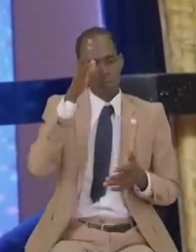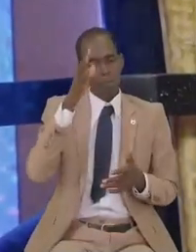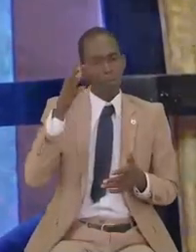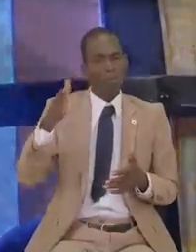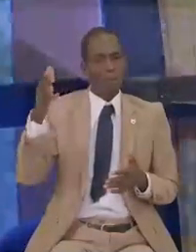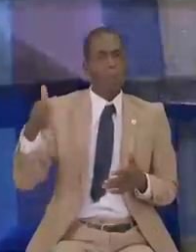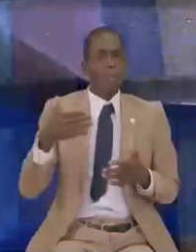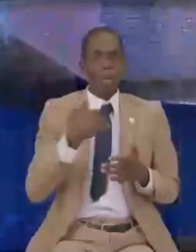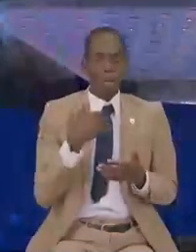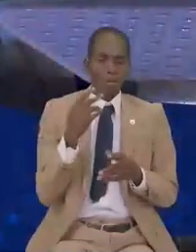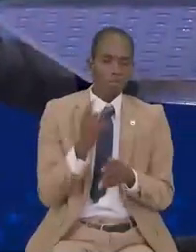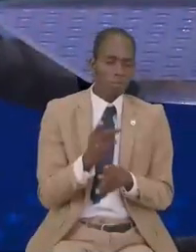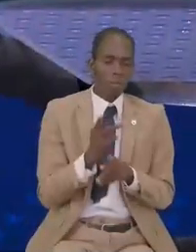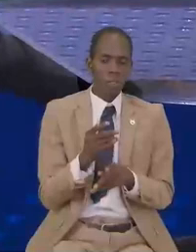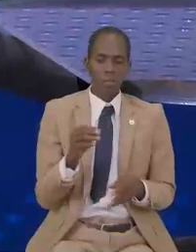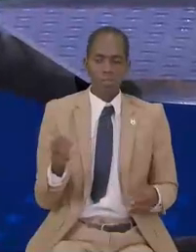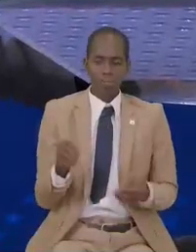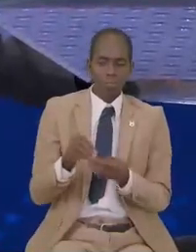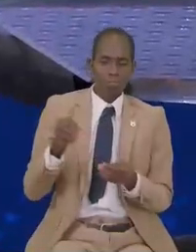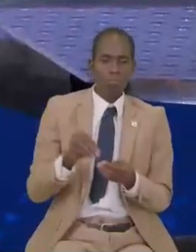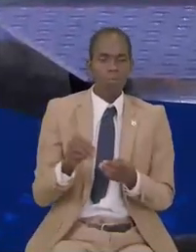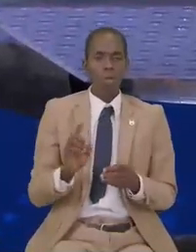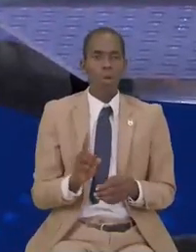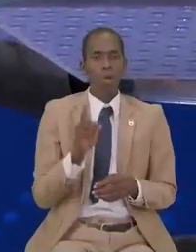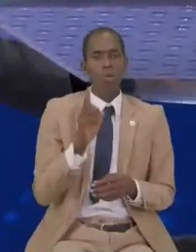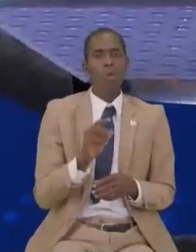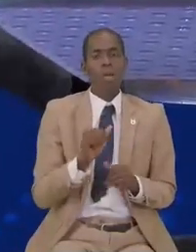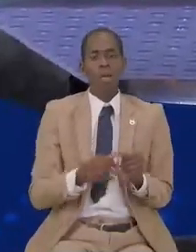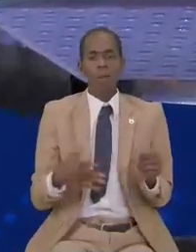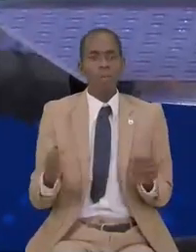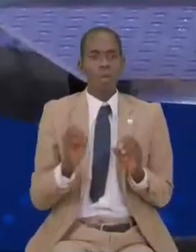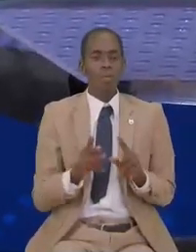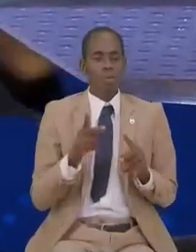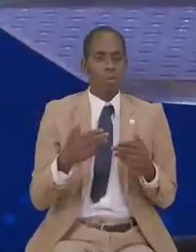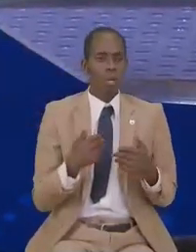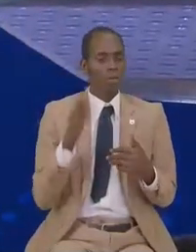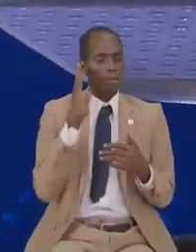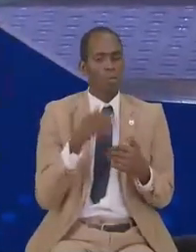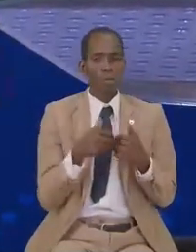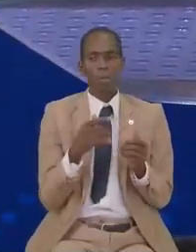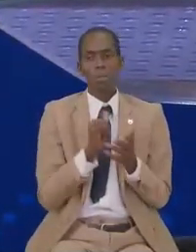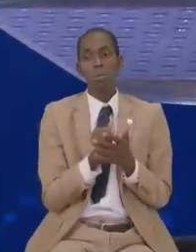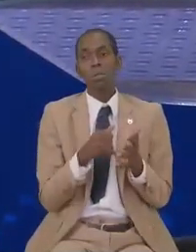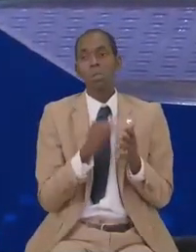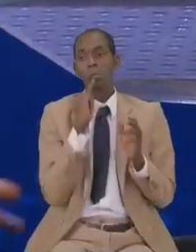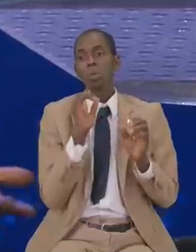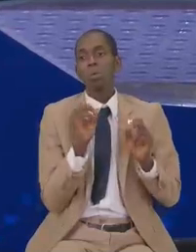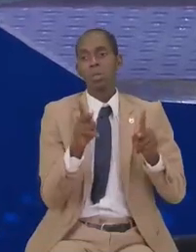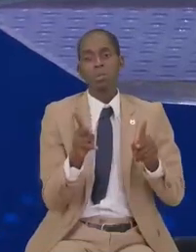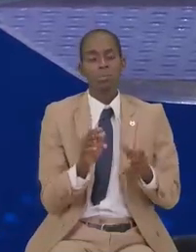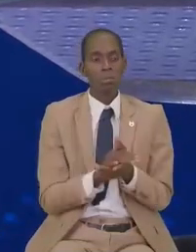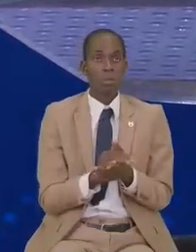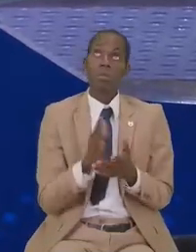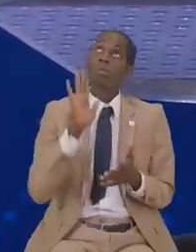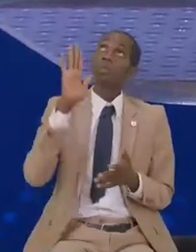amassé, les bonnes choses que tu as, toutes les opportunités que tu as, que tu vas tout perdre. Hein, d'accord, d'accord, d'accord. C'est Dieu, non? C'est Dieu.